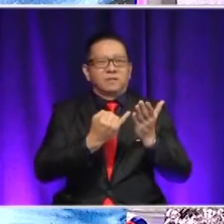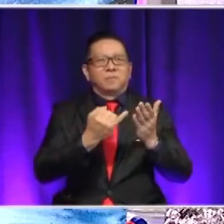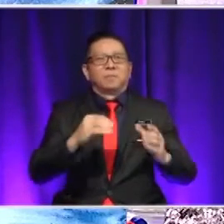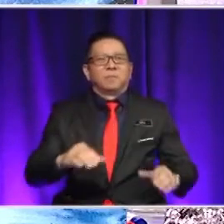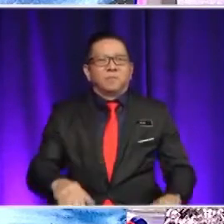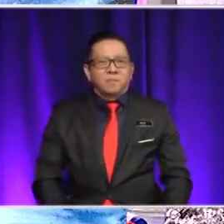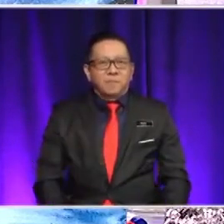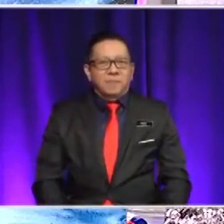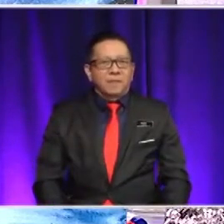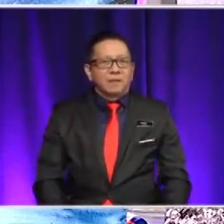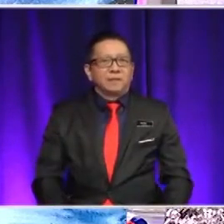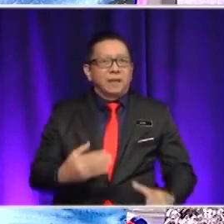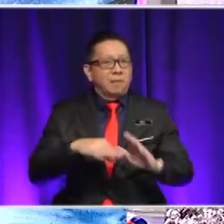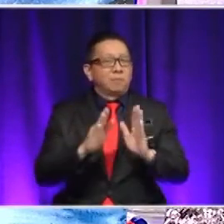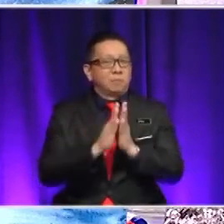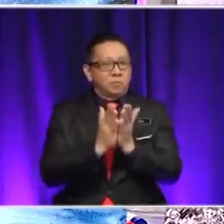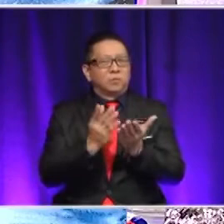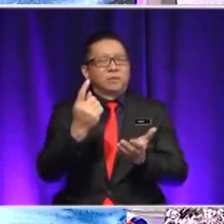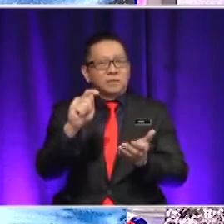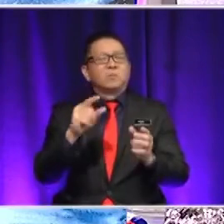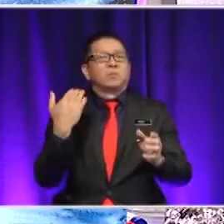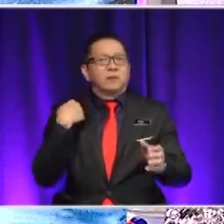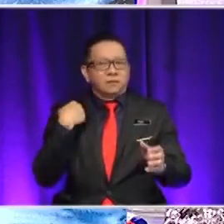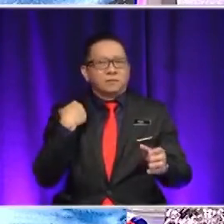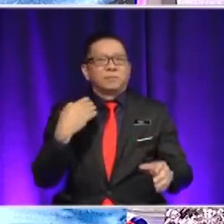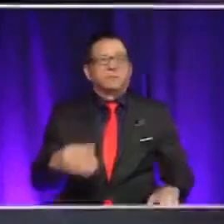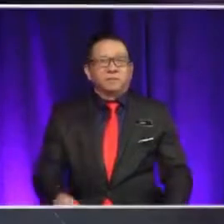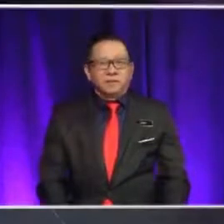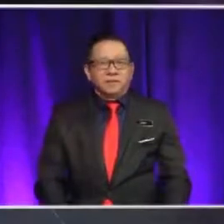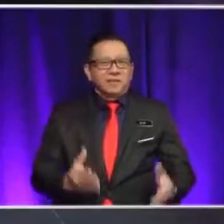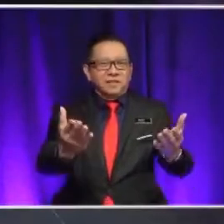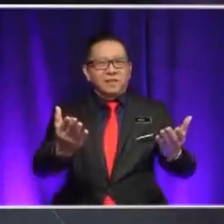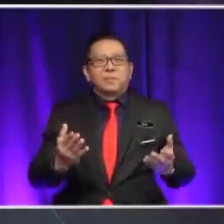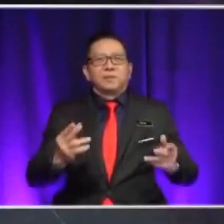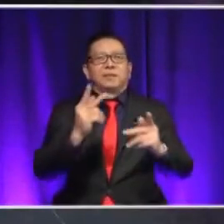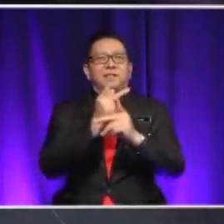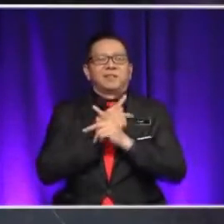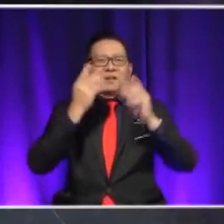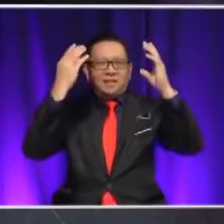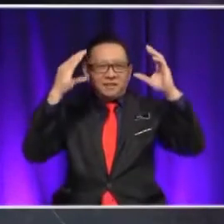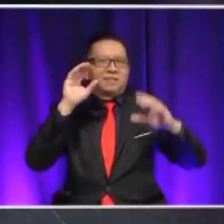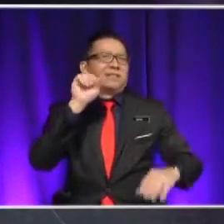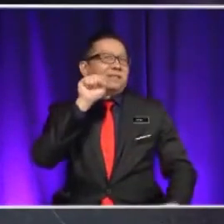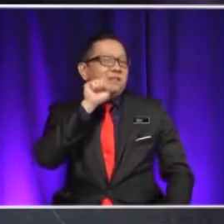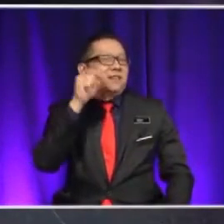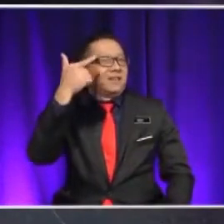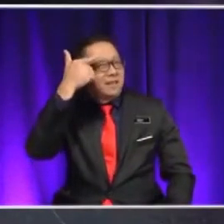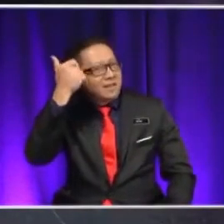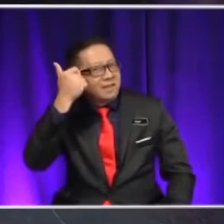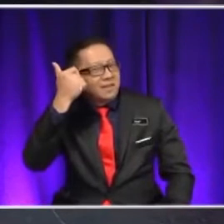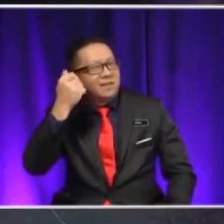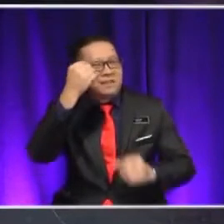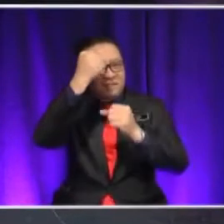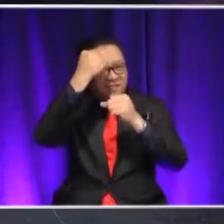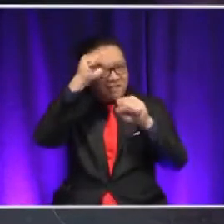kita boleh lihat di buku teks yang dibekalkan disco bye cuma kasih lagi sekali kepada Syaikh Siti cranes setia